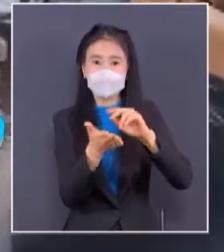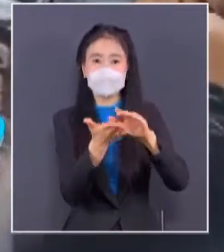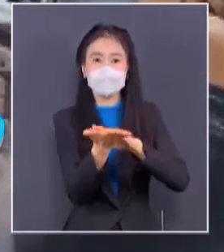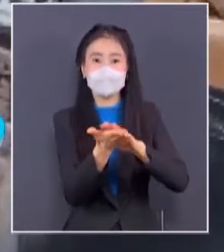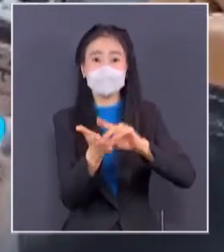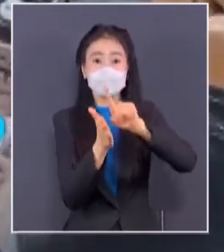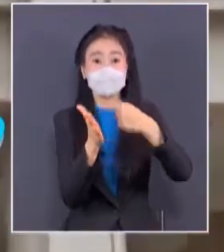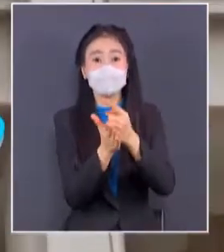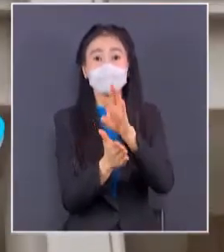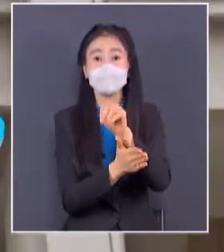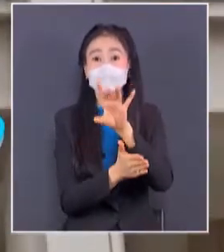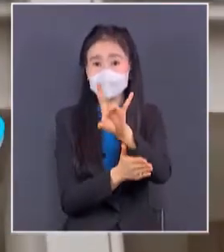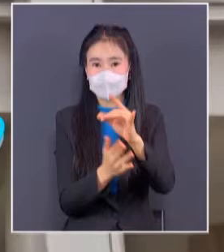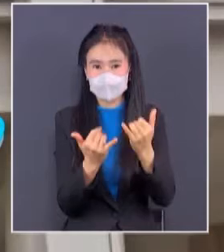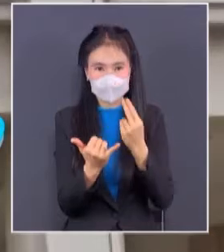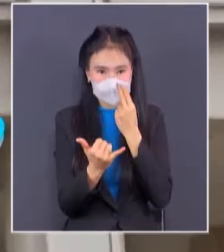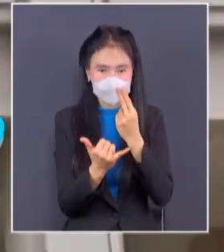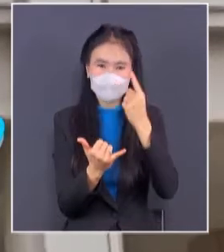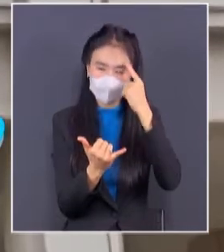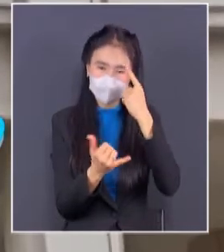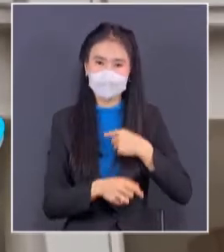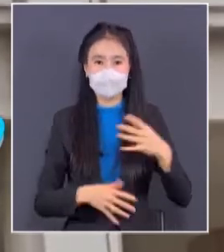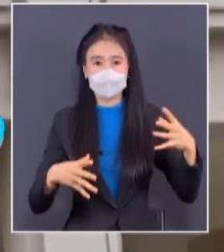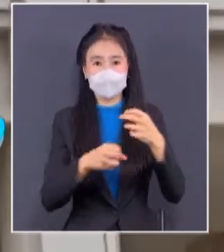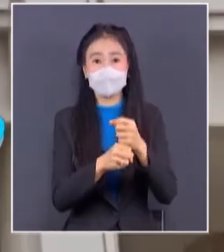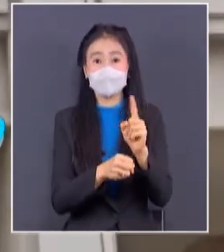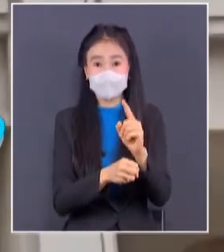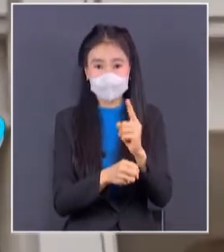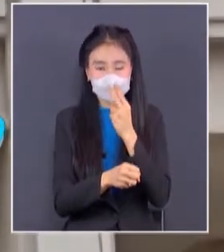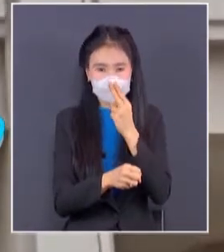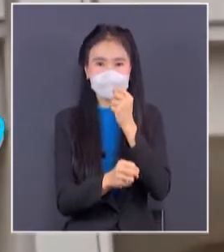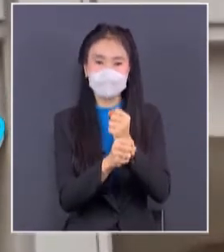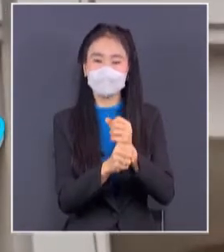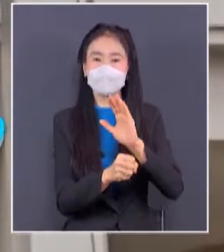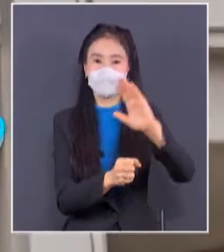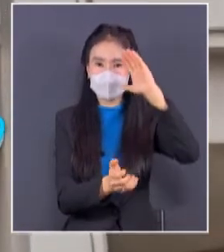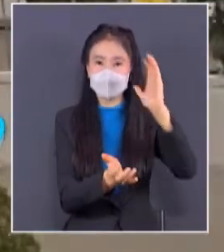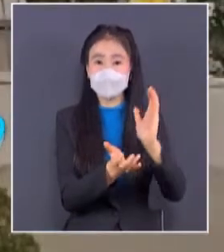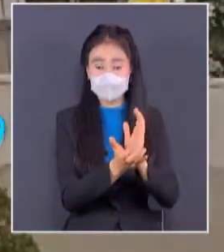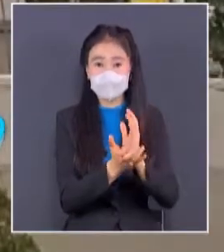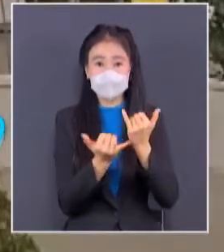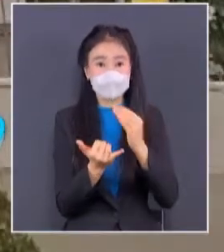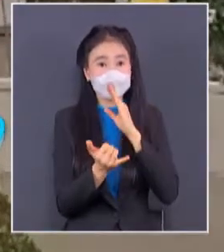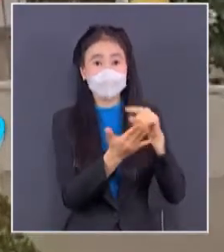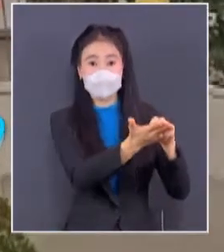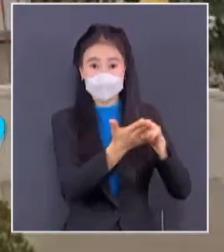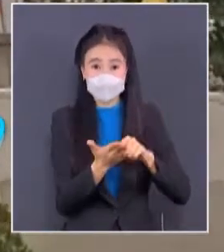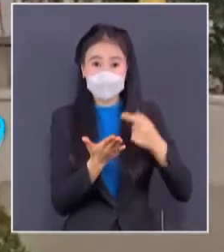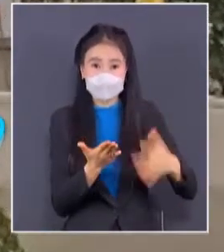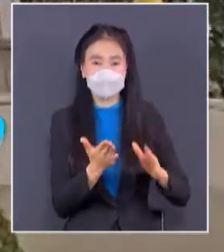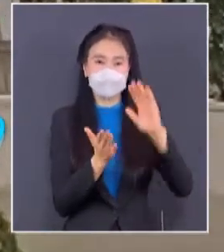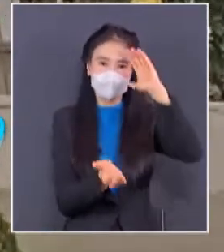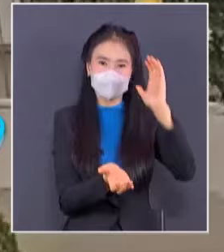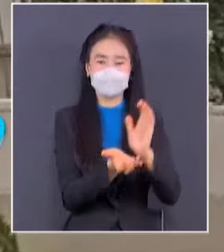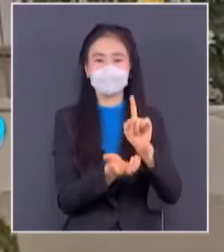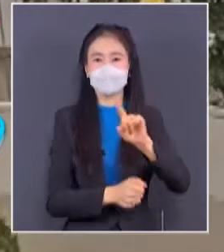ท่านั้นเอาเดี๋ยวหลังจากนี้จะว่ายังไงกันต่อไปก็ต้องดูการทำงานของตำรวจพอส่งกลับมาแล้วก็จะเป็นหน้าที่ของต